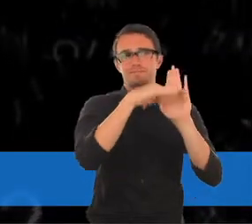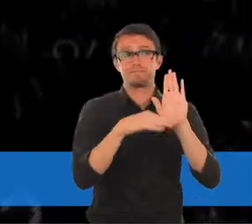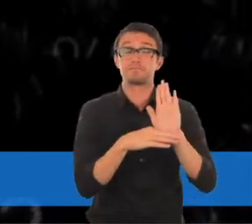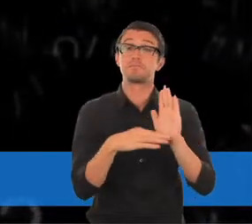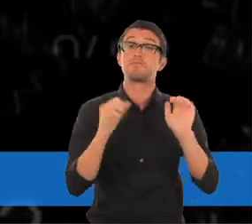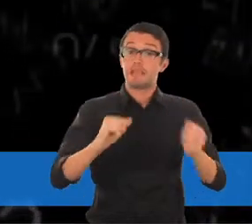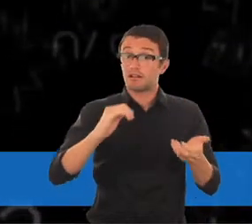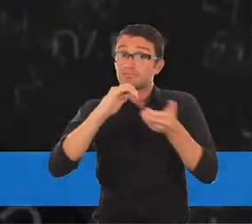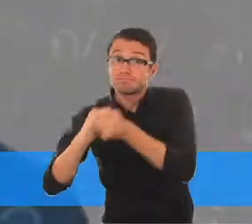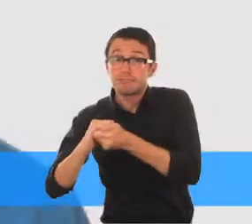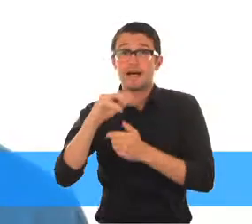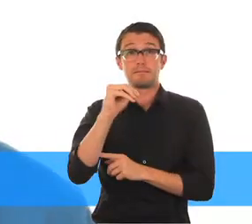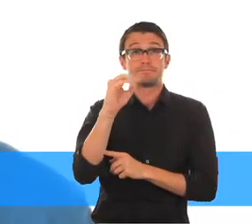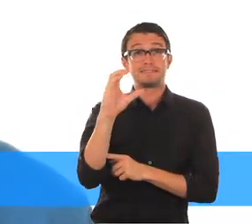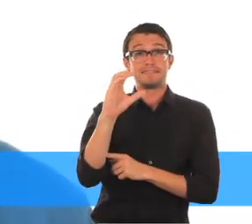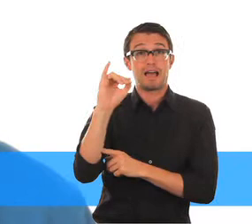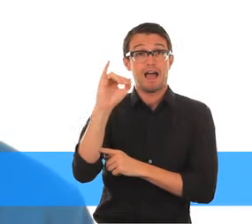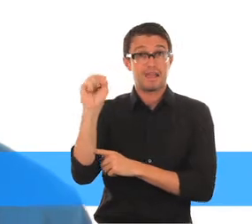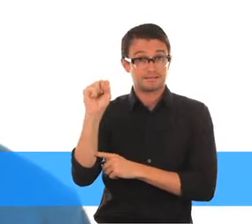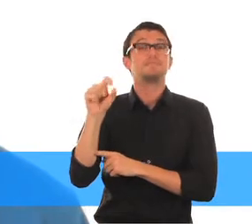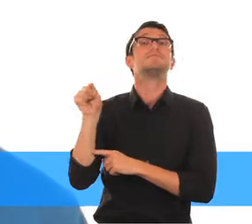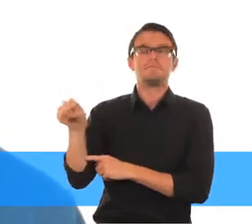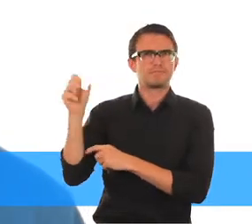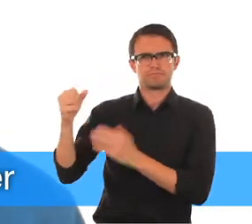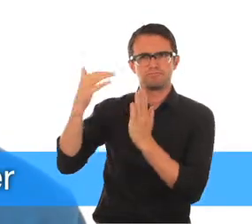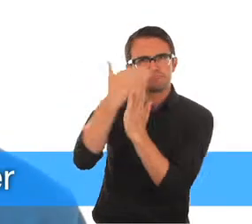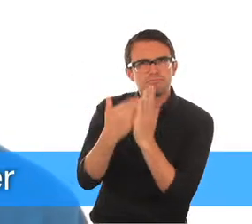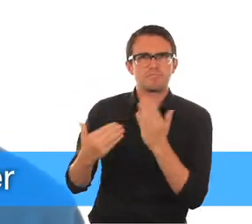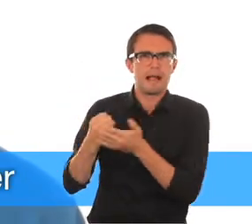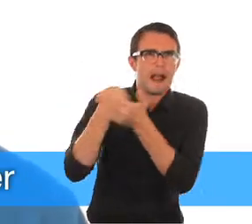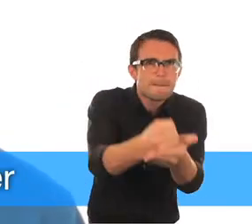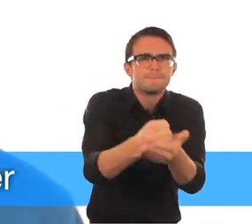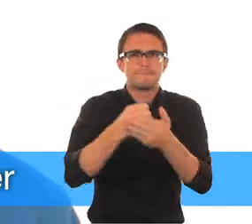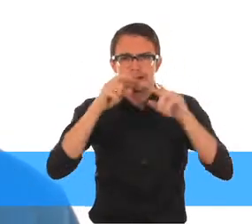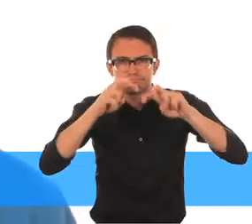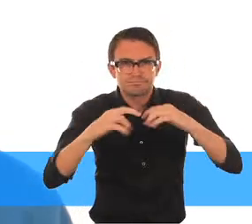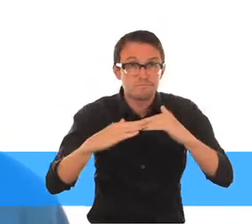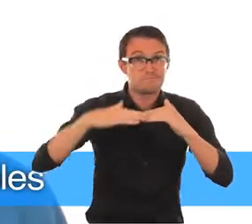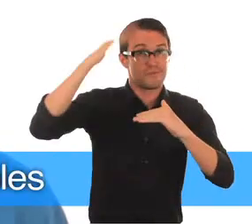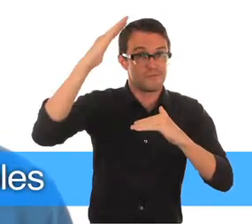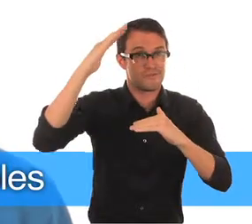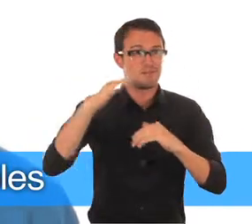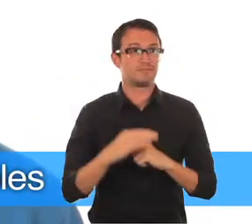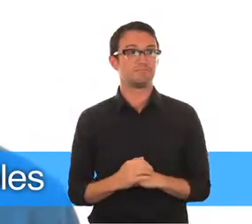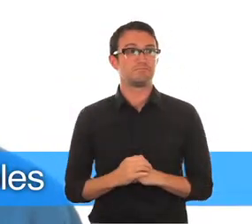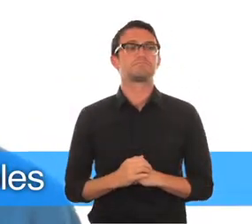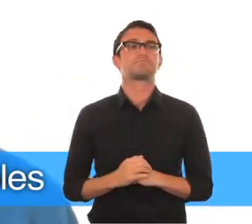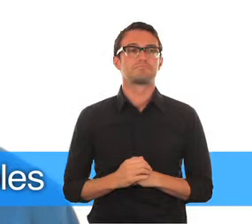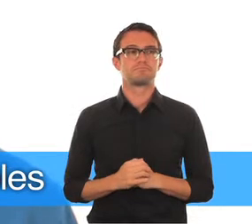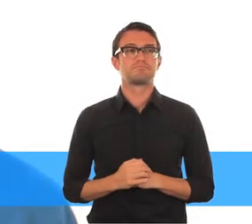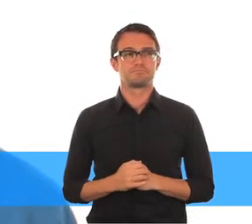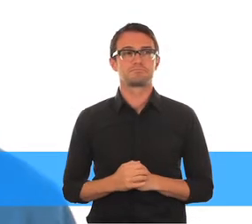pays. Pour cela, nous devons être au courant des méthodes qui existent pour recueillir les données qui servent à mesurer le handicap. L'enquête par grappe à indicateurs